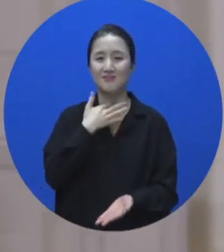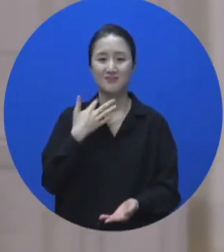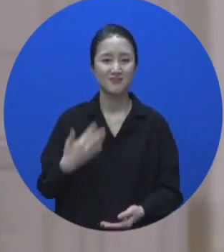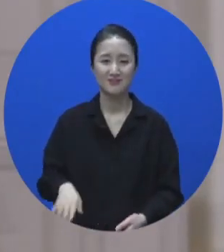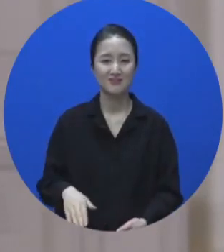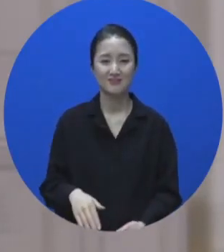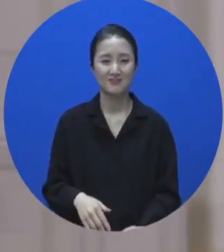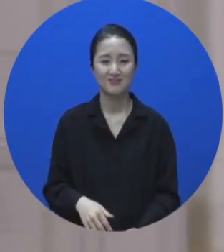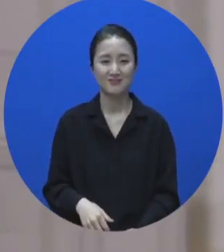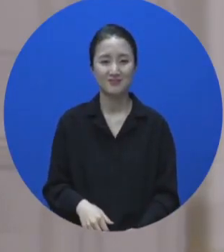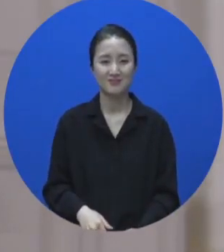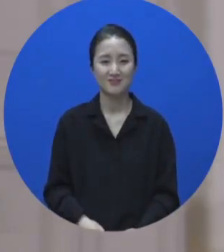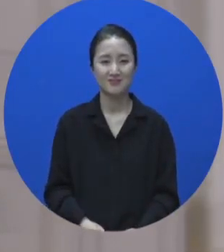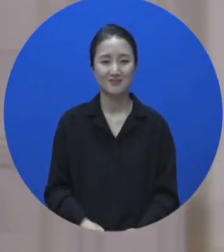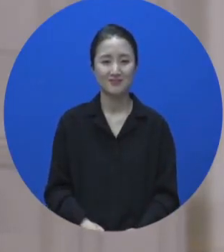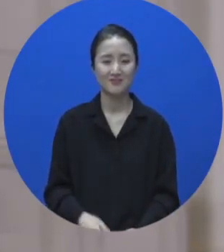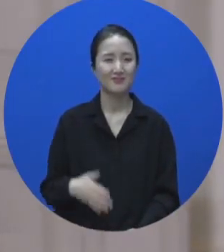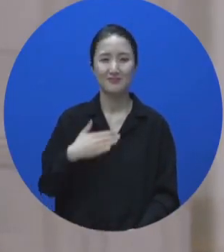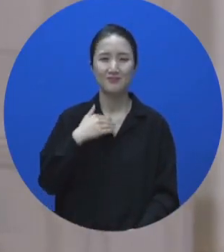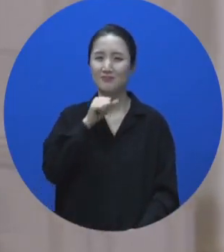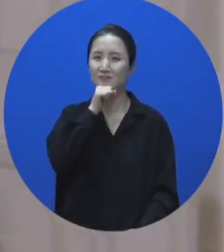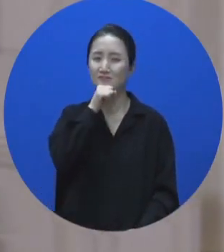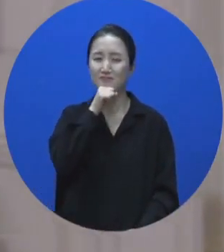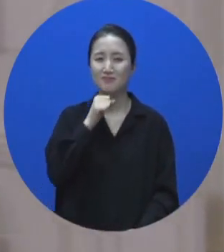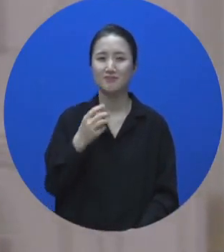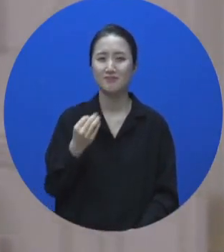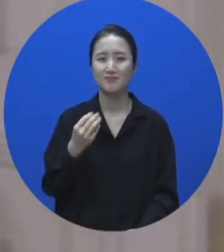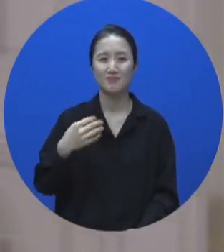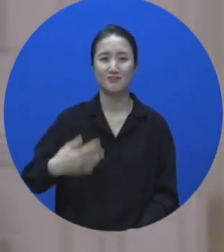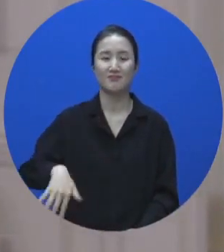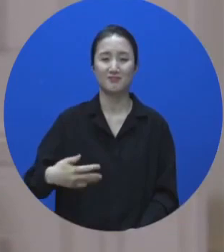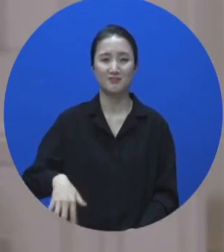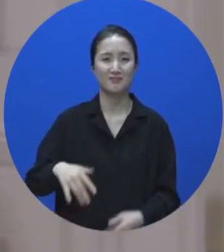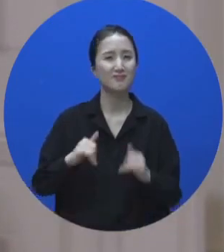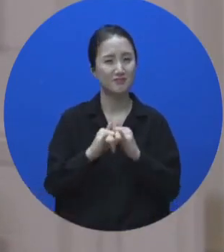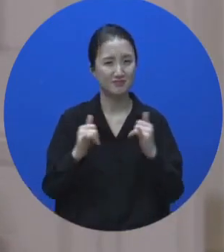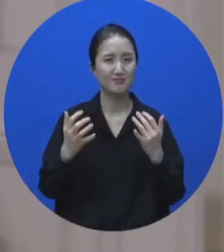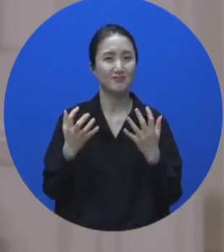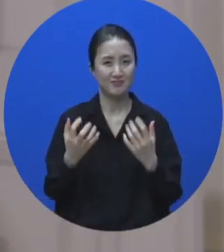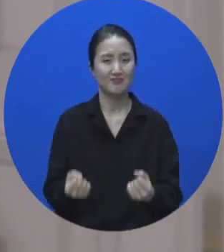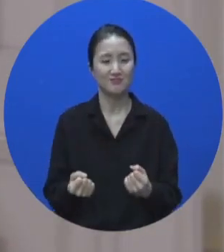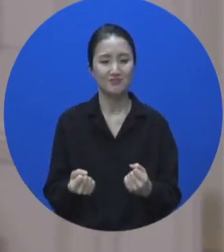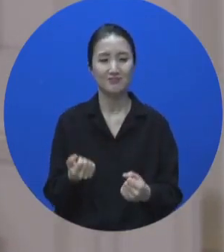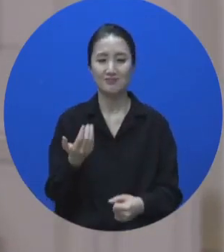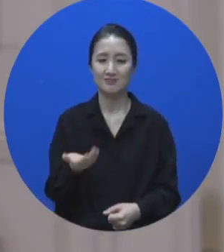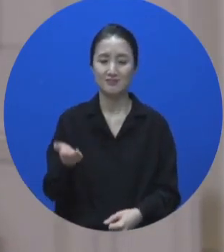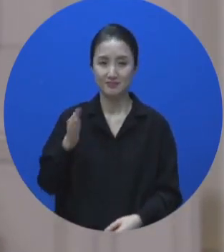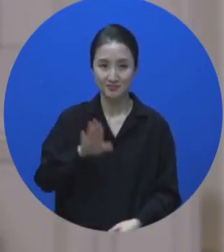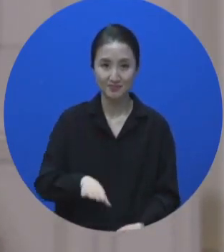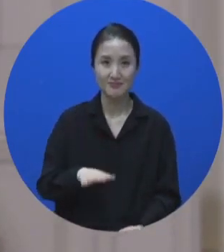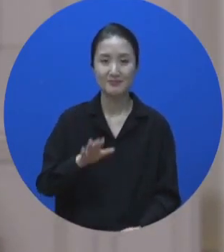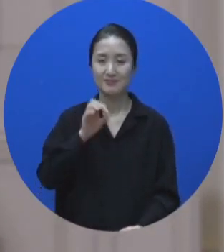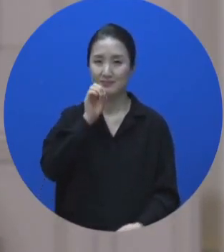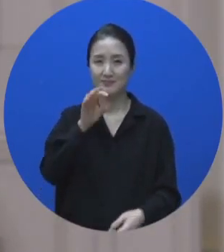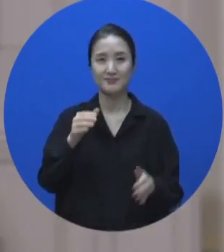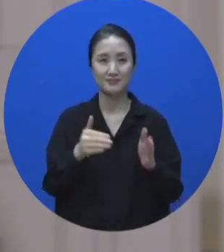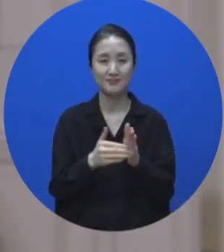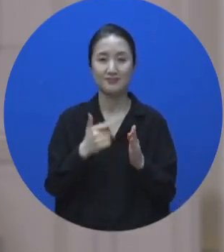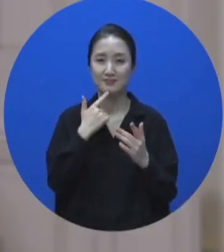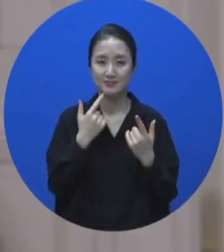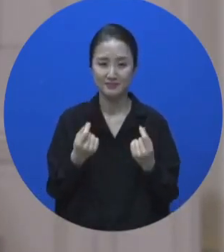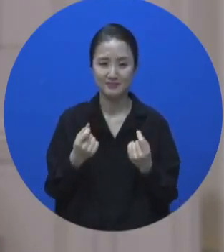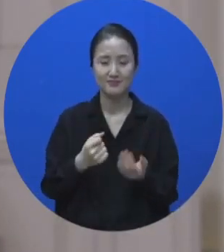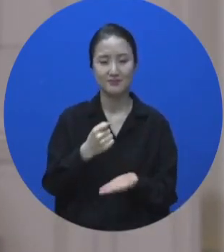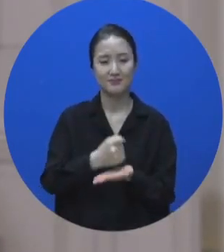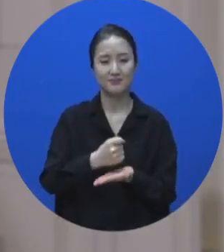계산도 안 해봤다 나는 kr 나는 계산을 받자 매점도 안된다 그런 분들도 많아요 그렇지만